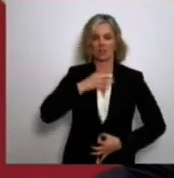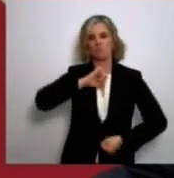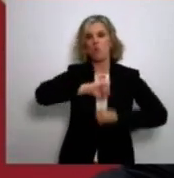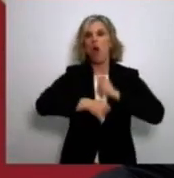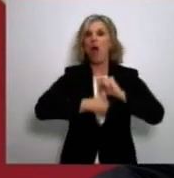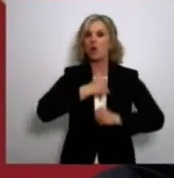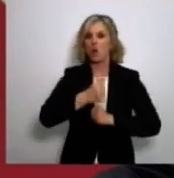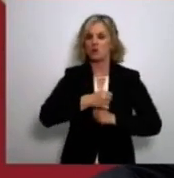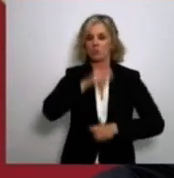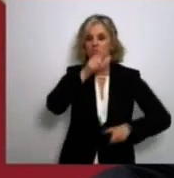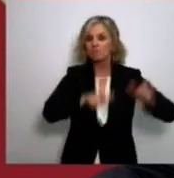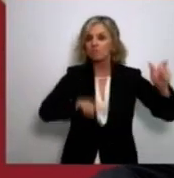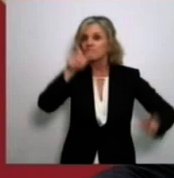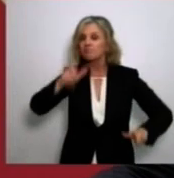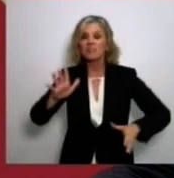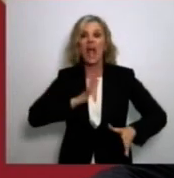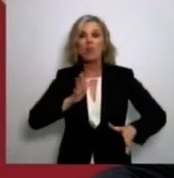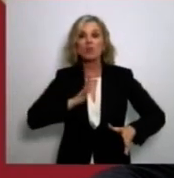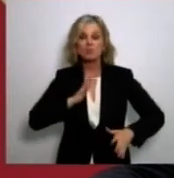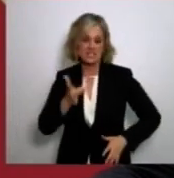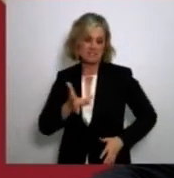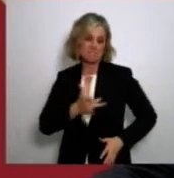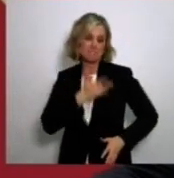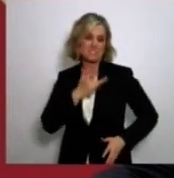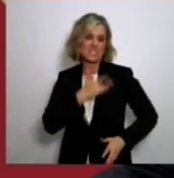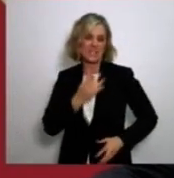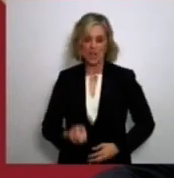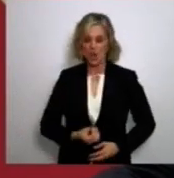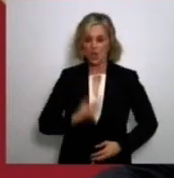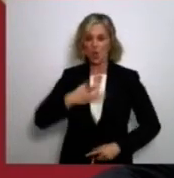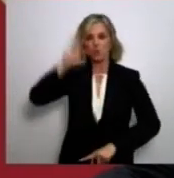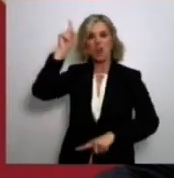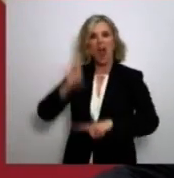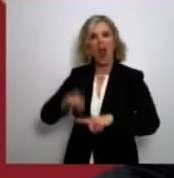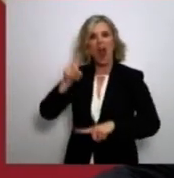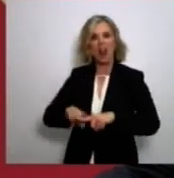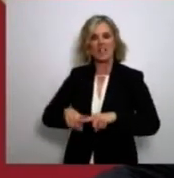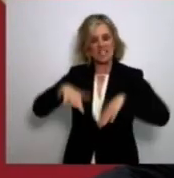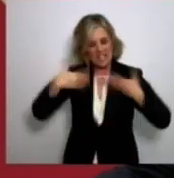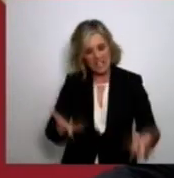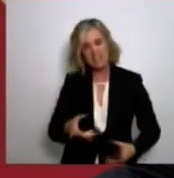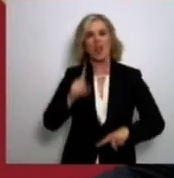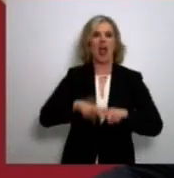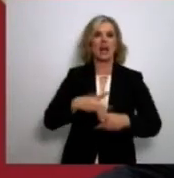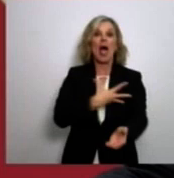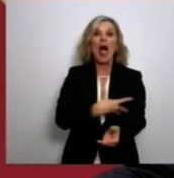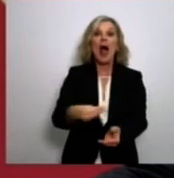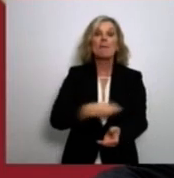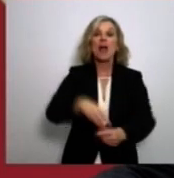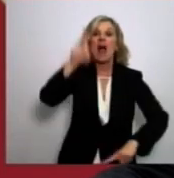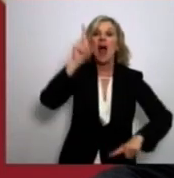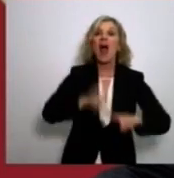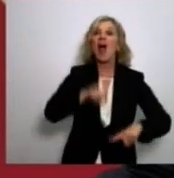με ανθρώπους που η ψυχή τους είναι ελληνική και το αίμα τους είναι ελληνικό. Κάναμε έναν